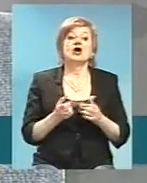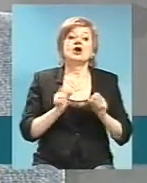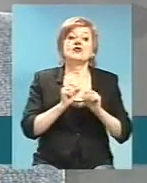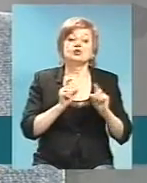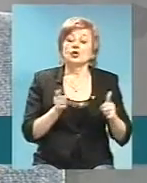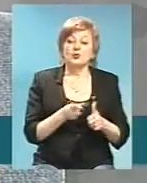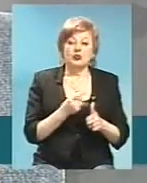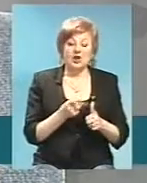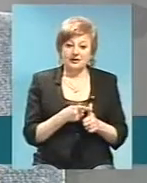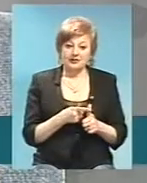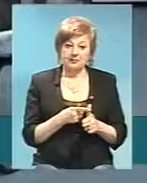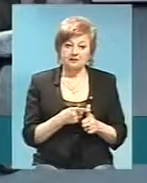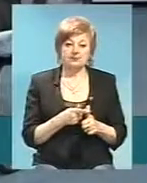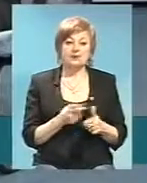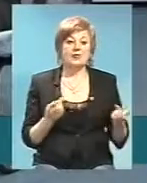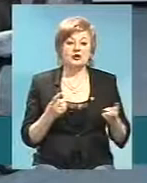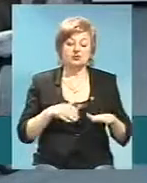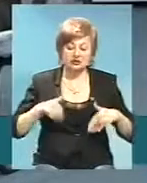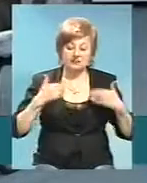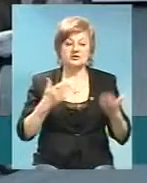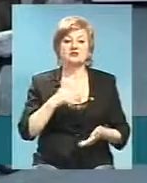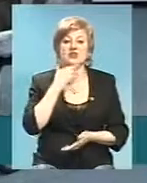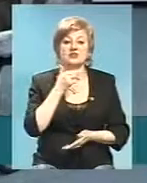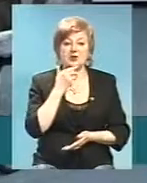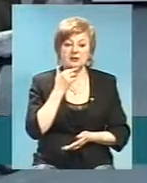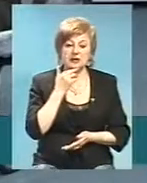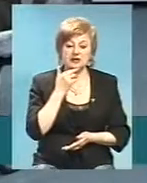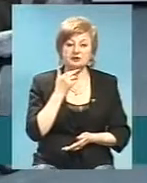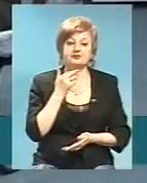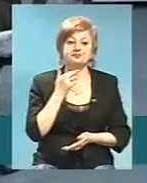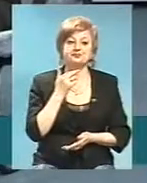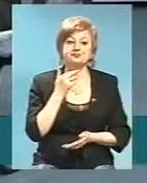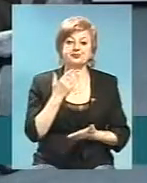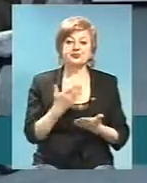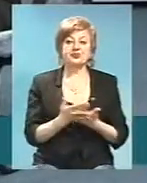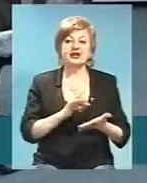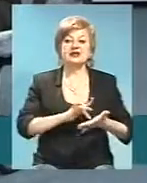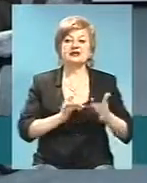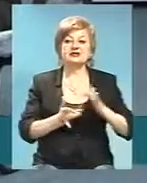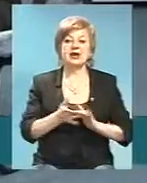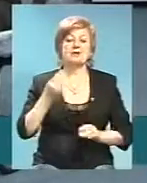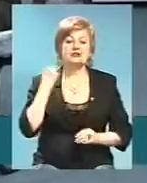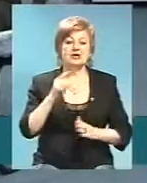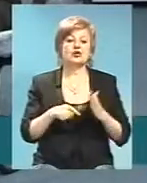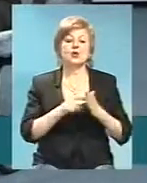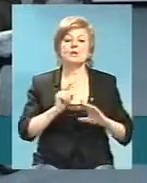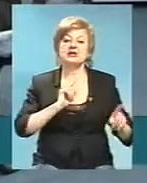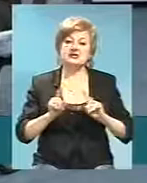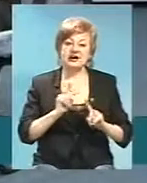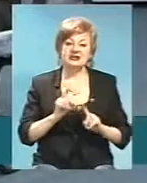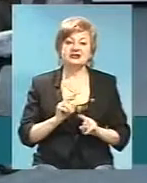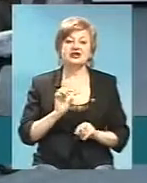перше, відносяться? Необхідно звернути увагу на таке. Є сайт Запорізької міської ради, на